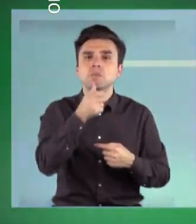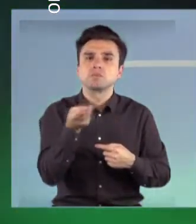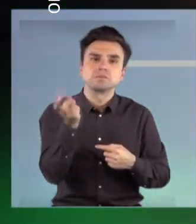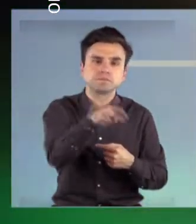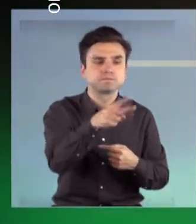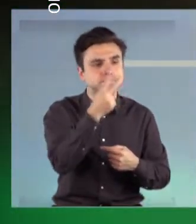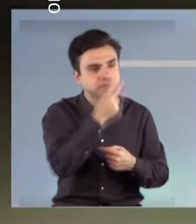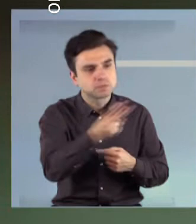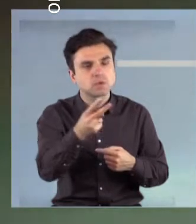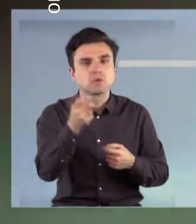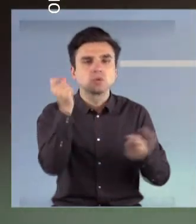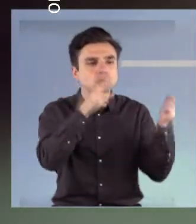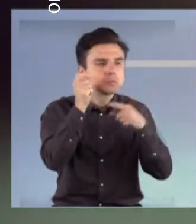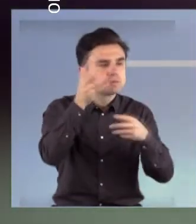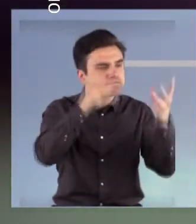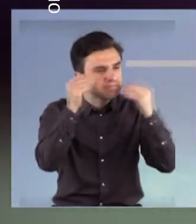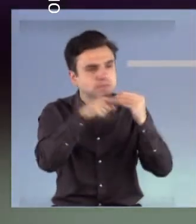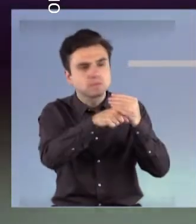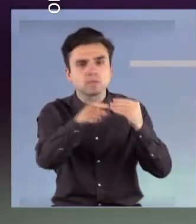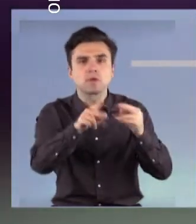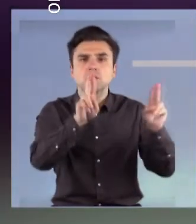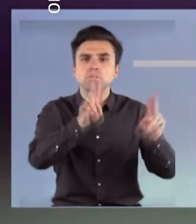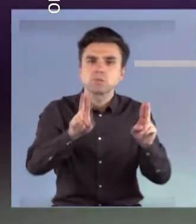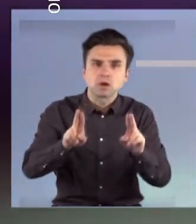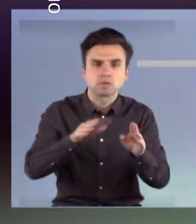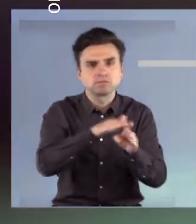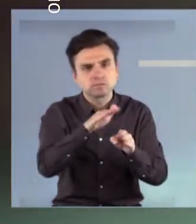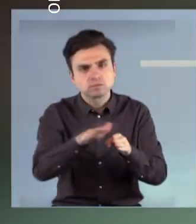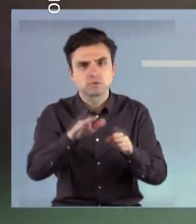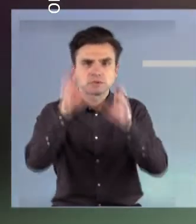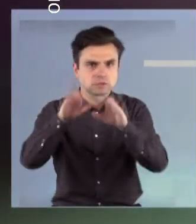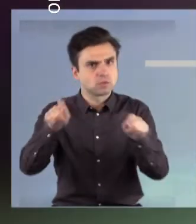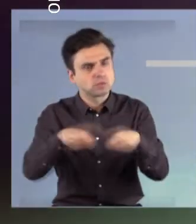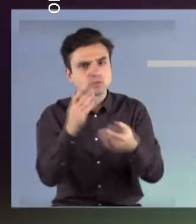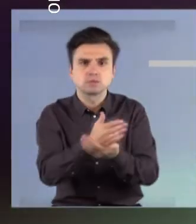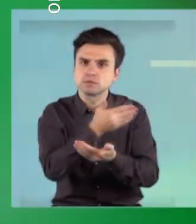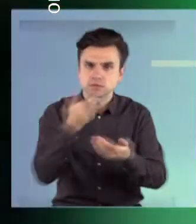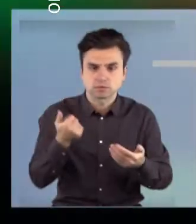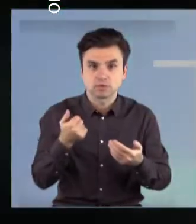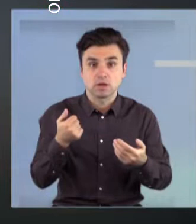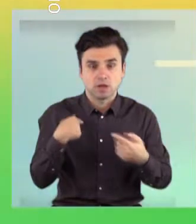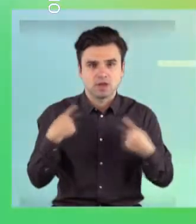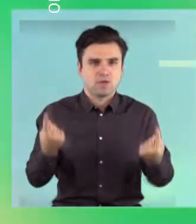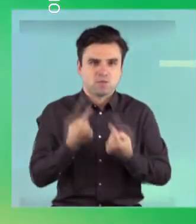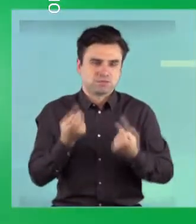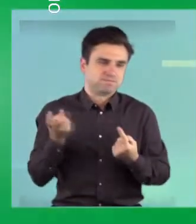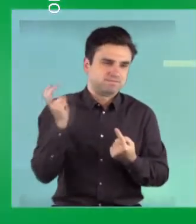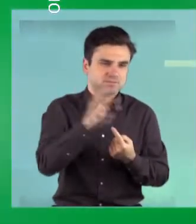до зоопарку. І те, що працівники закладу не завжди спостерігають за належним ставленням до тварин. Контактний,